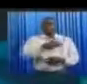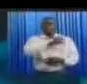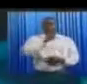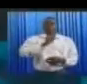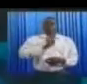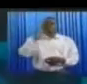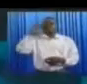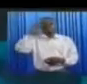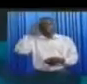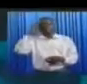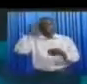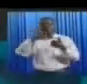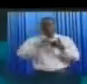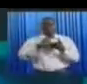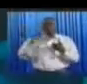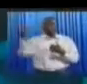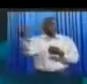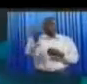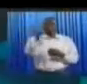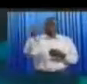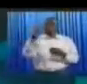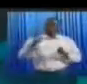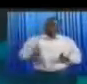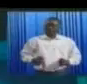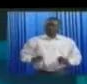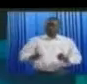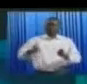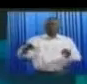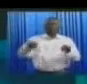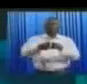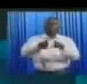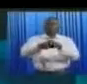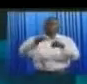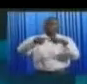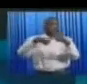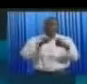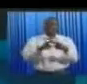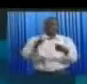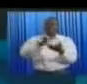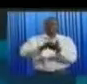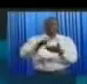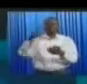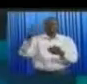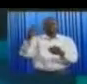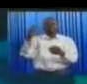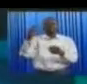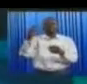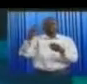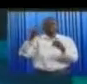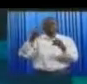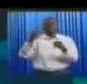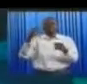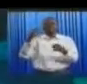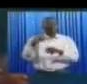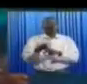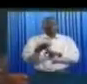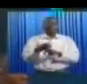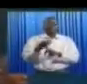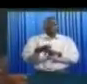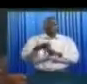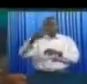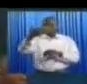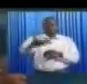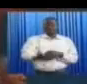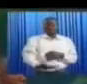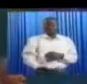la force de toujours réessayer, même quand c'est difficile, même quand on sait qu'on a essayé plusieurs fois et que ça ne va pas.